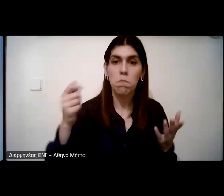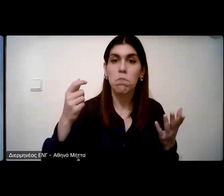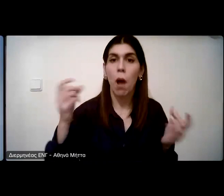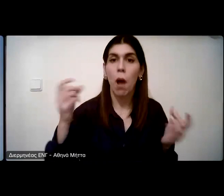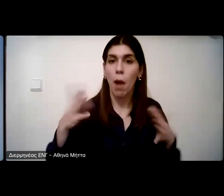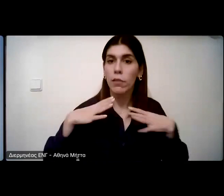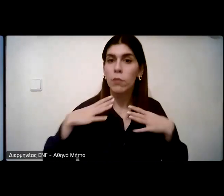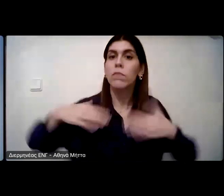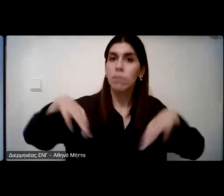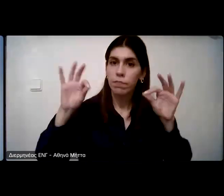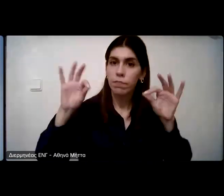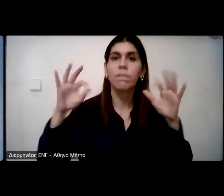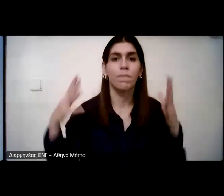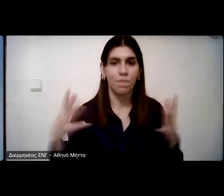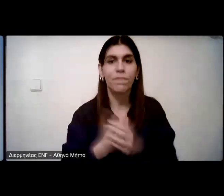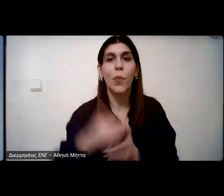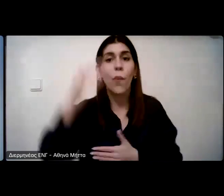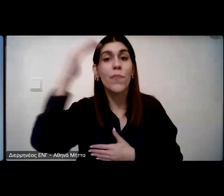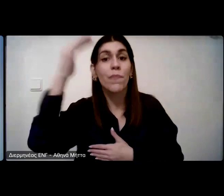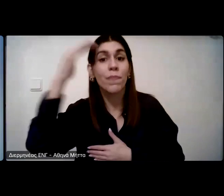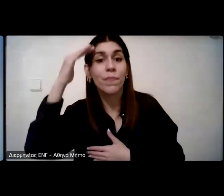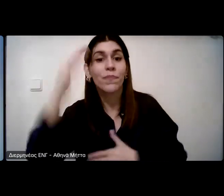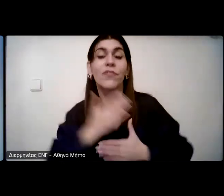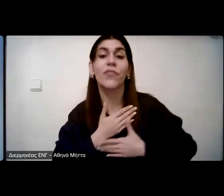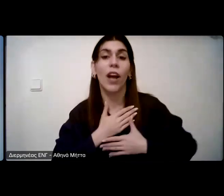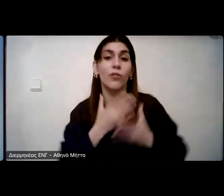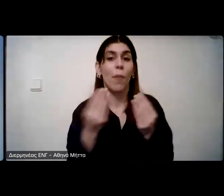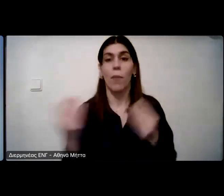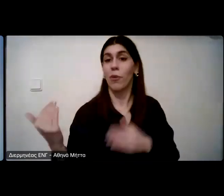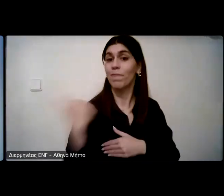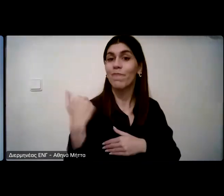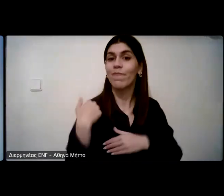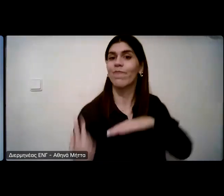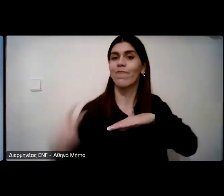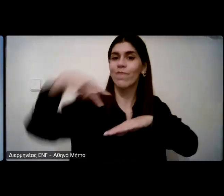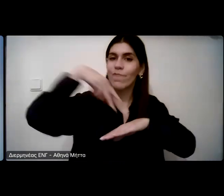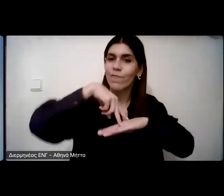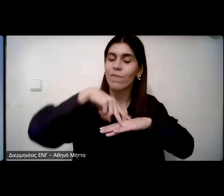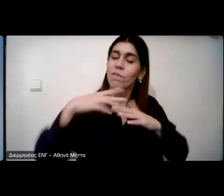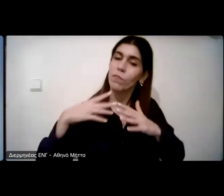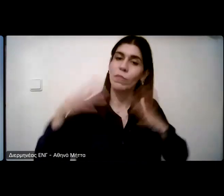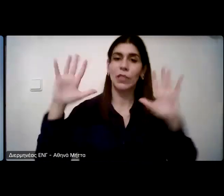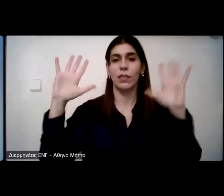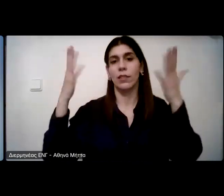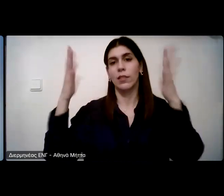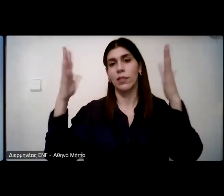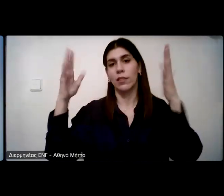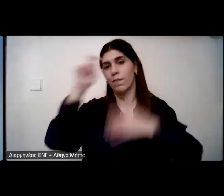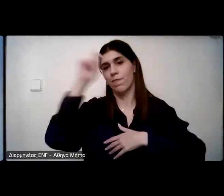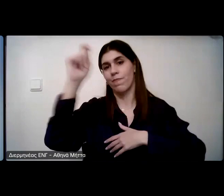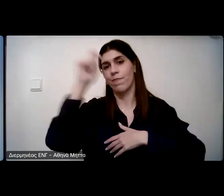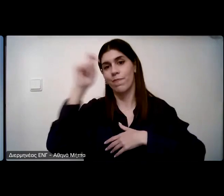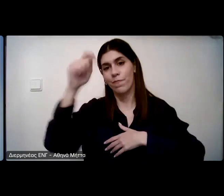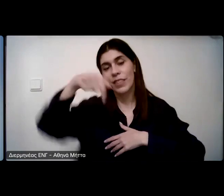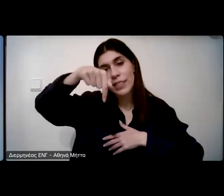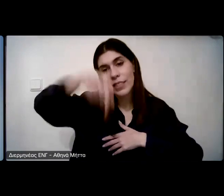Καλησπέρα σας. Ευχαριστώ πολύ για την πρόσκληση και σας συγχαίρω και για το αφιέρωμα του